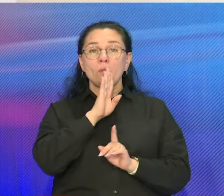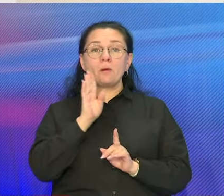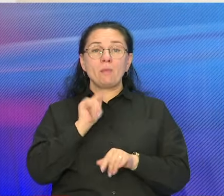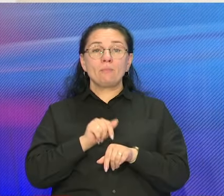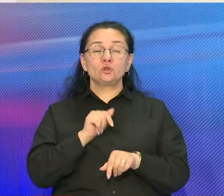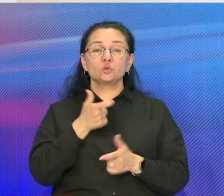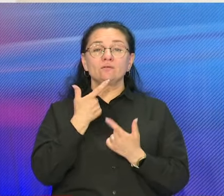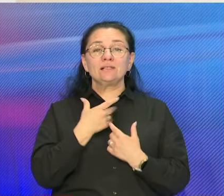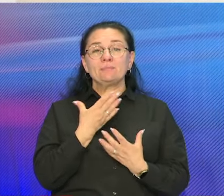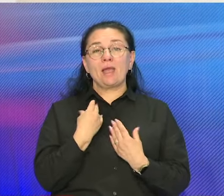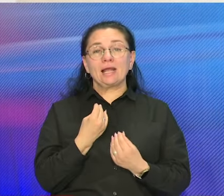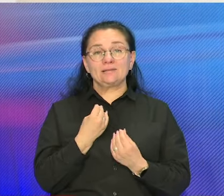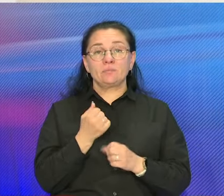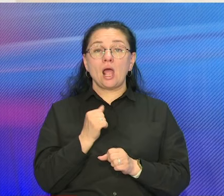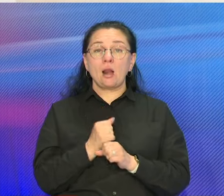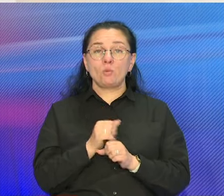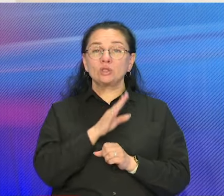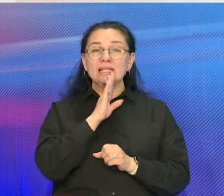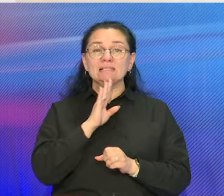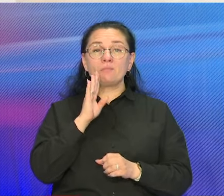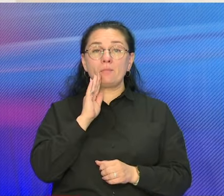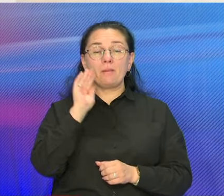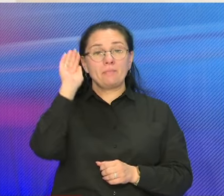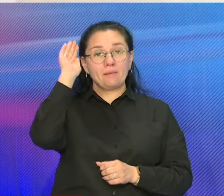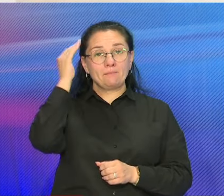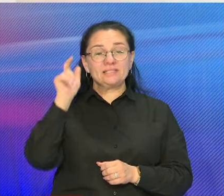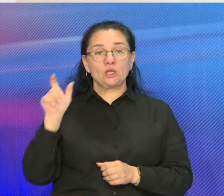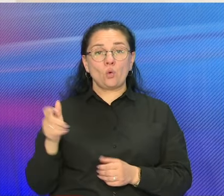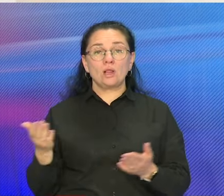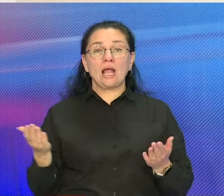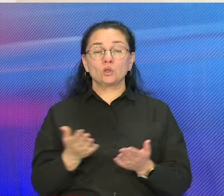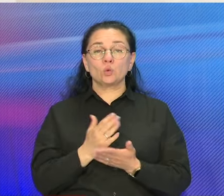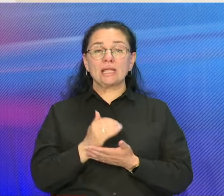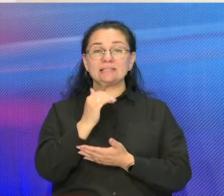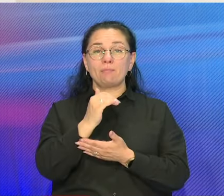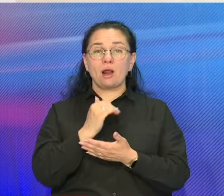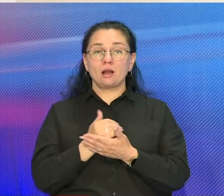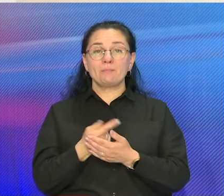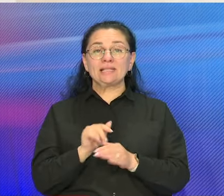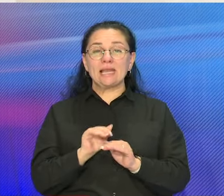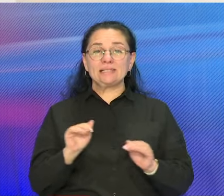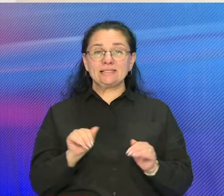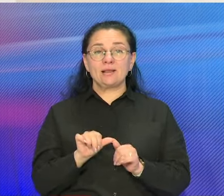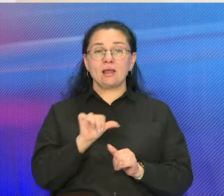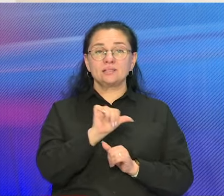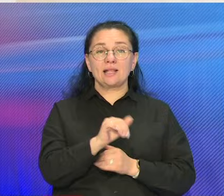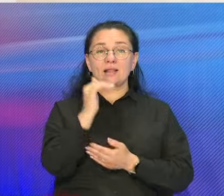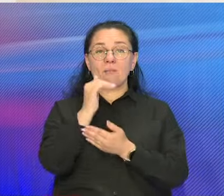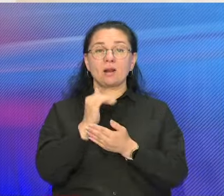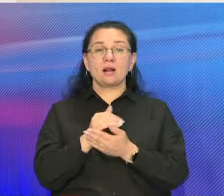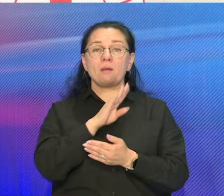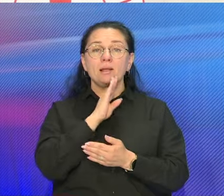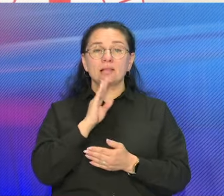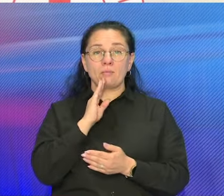Работает с мамами психолог, у которого есть программы для мам, есть программы для детей Также у нас